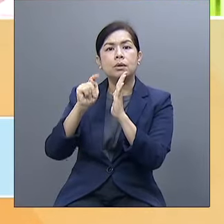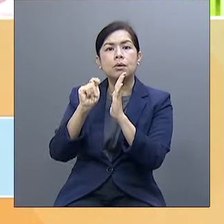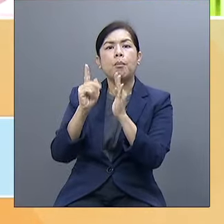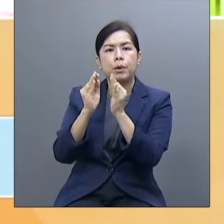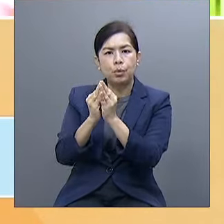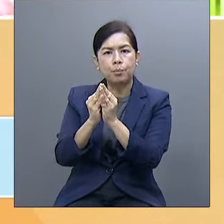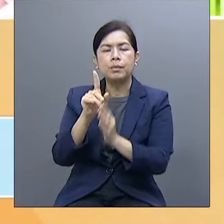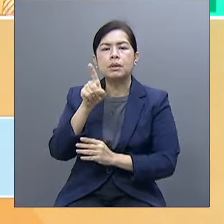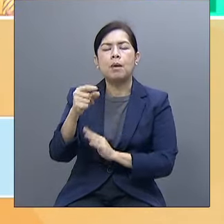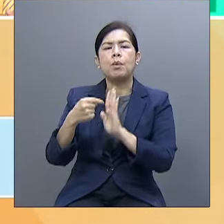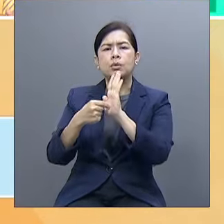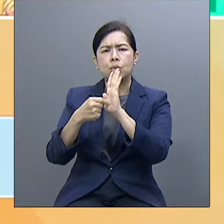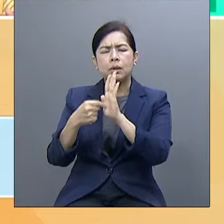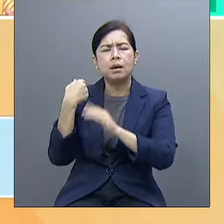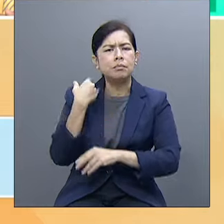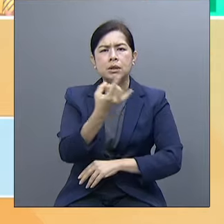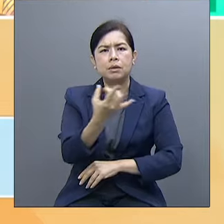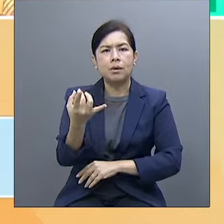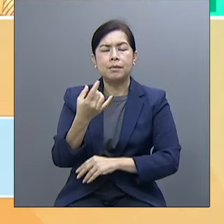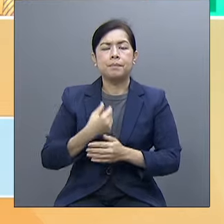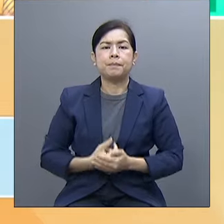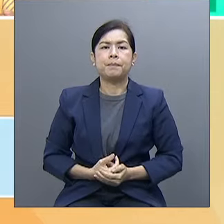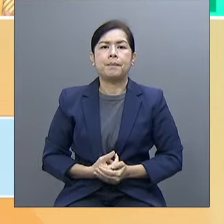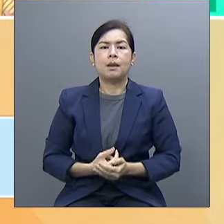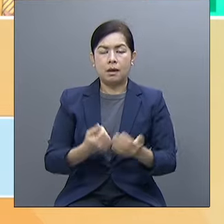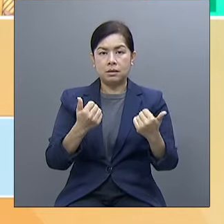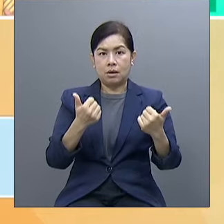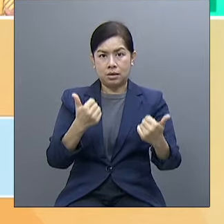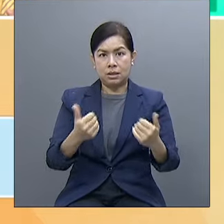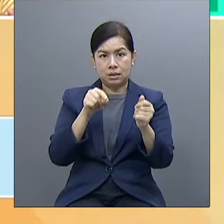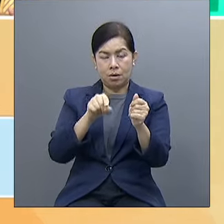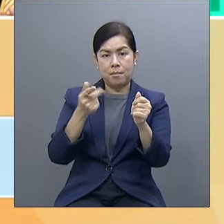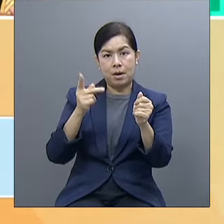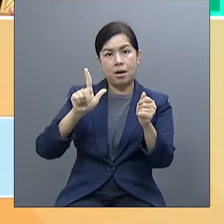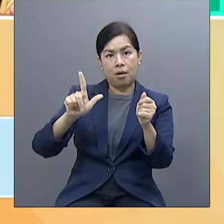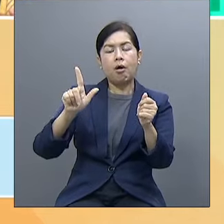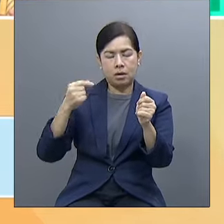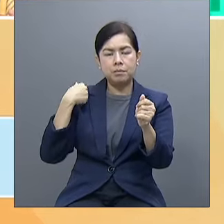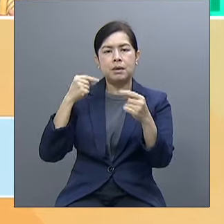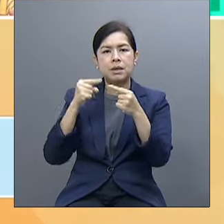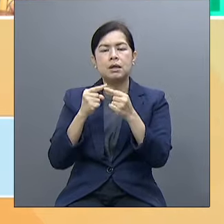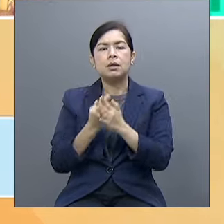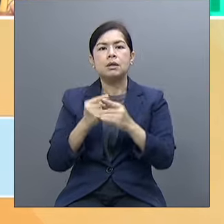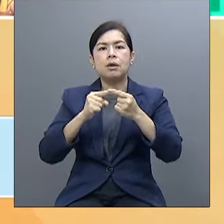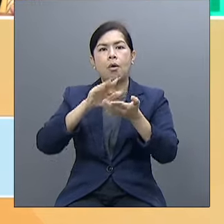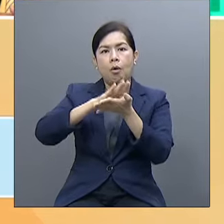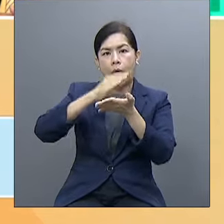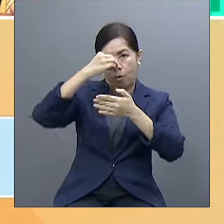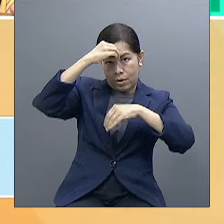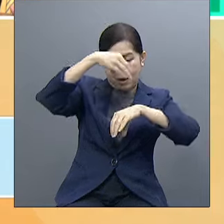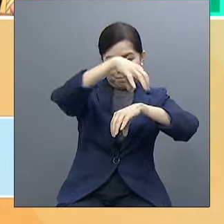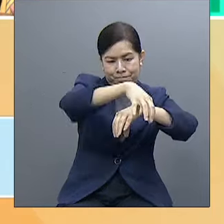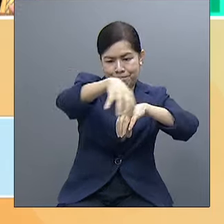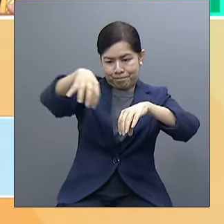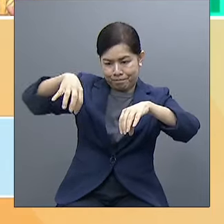บบให้กับพื้นที่อื่นๆได้บ้างพอจะแชร์ได้ไหมคะ คือตอนนี้ที่คลองสามเนี่ยมีทั้งหมด4โรงเรียนนะครับมี4โรงเรียนตอนนี้นะฮะคือ